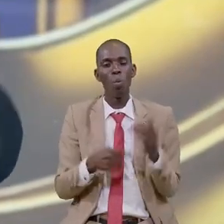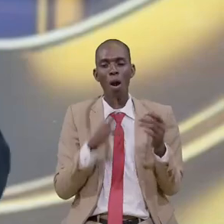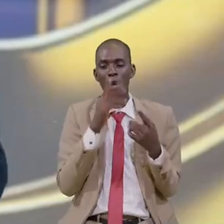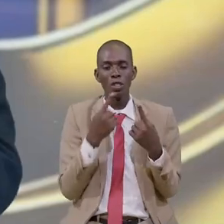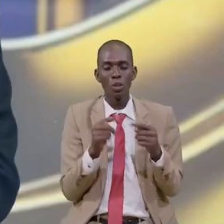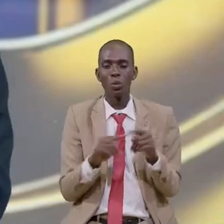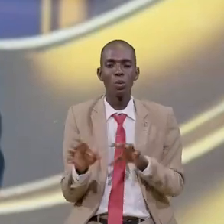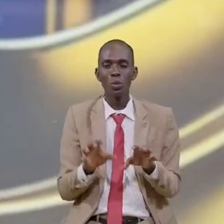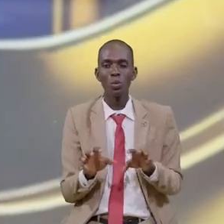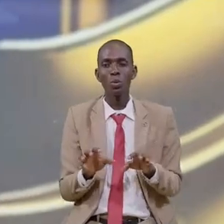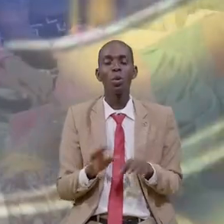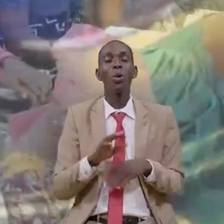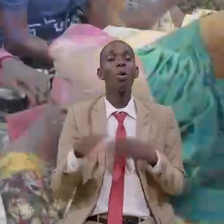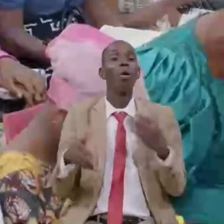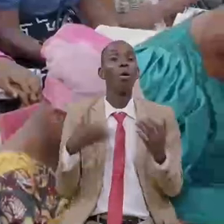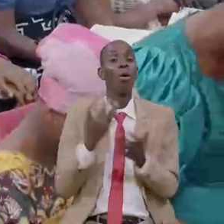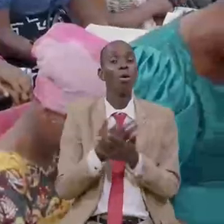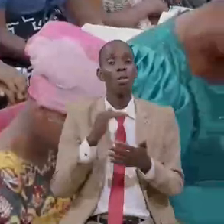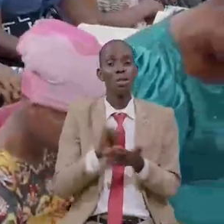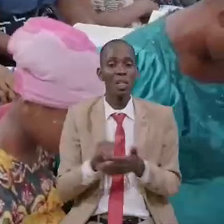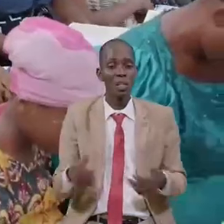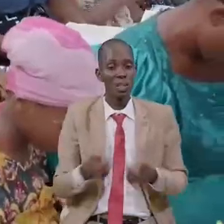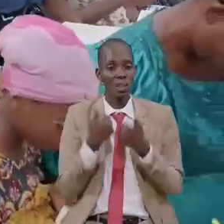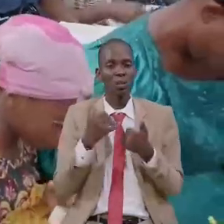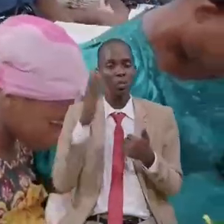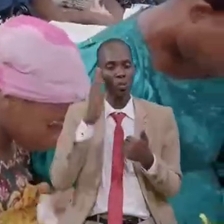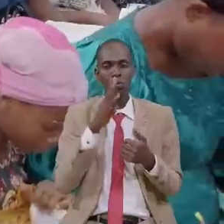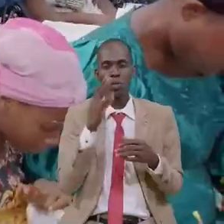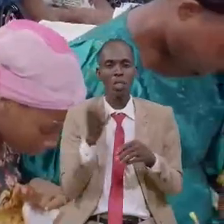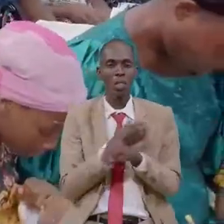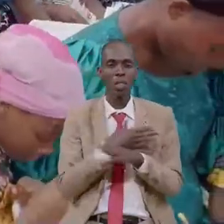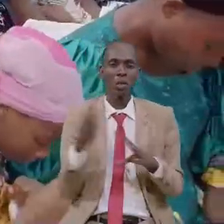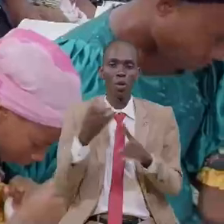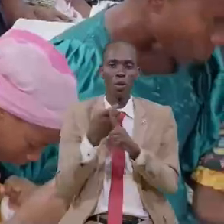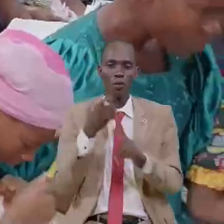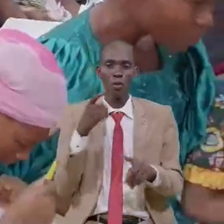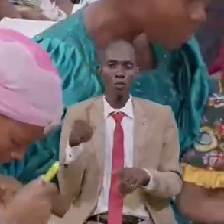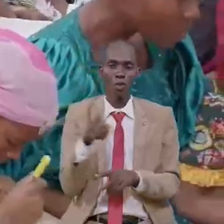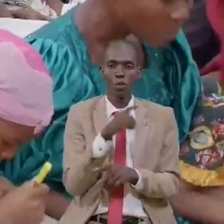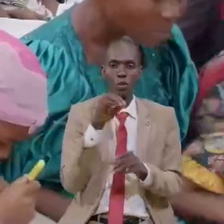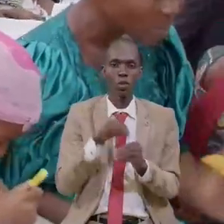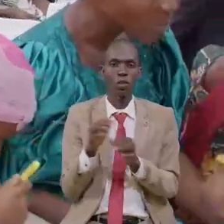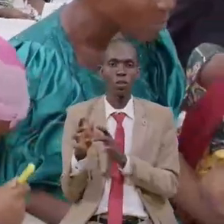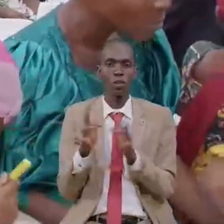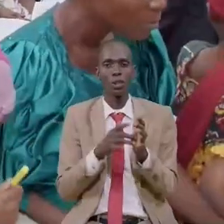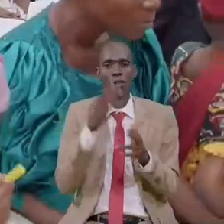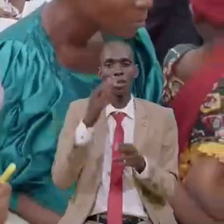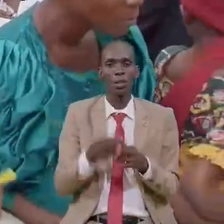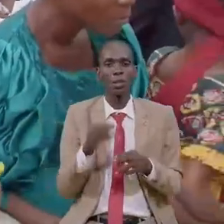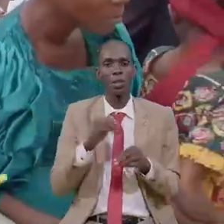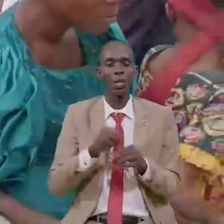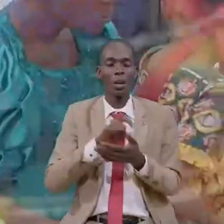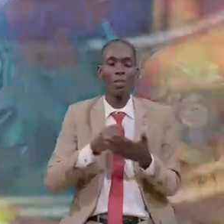montagnes-là vont se déplacer devant toi au nom de Jésus. Voyons le verset 21. Verset 21. Mais Jésus dit,